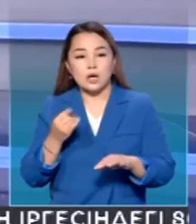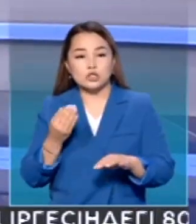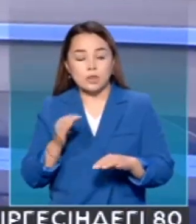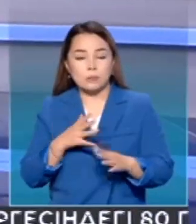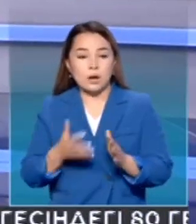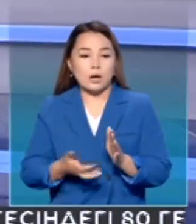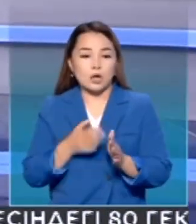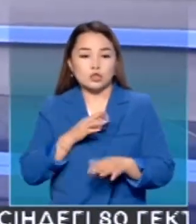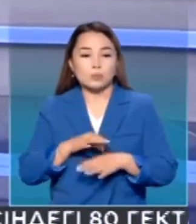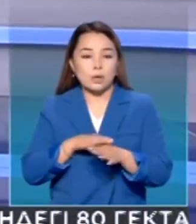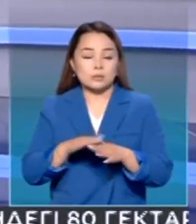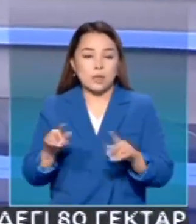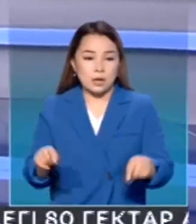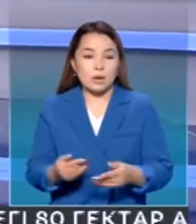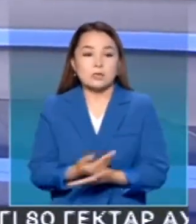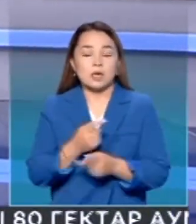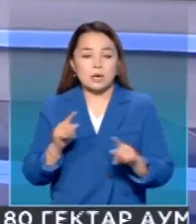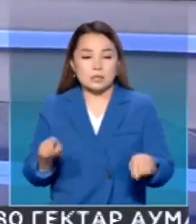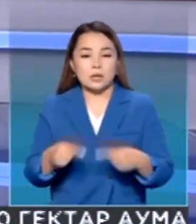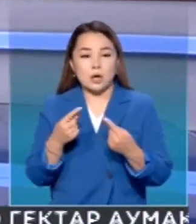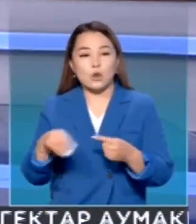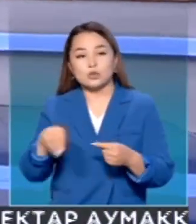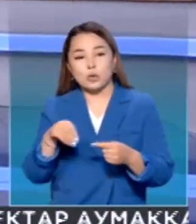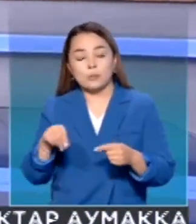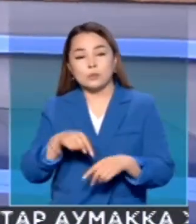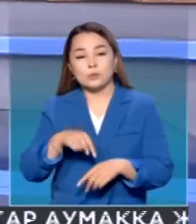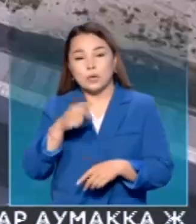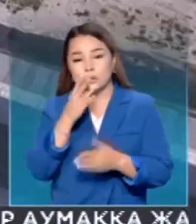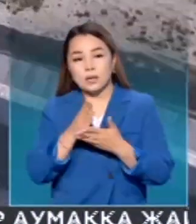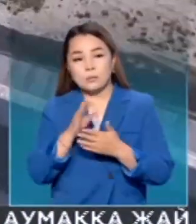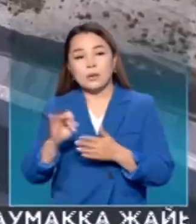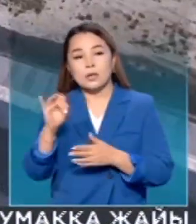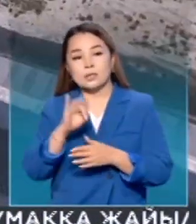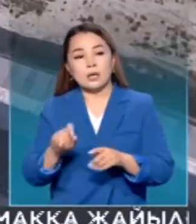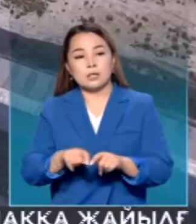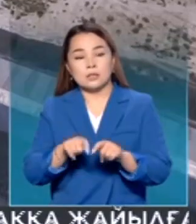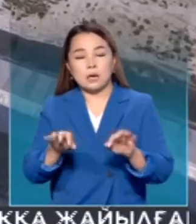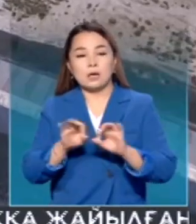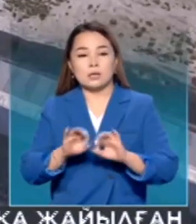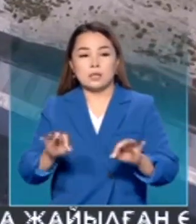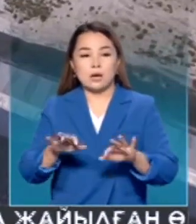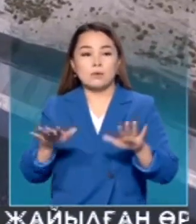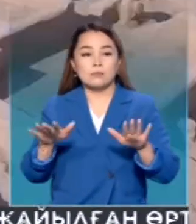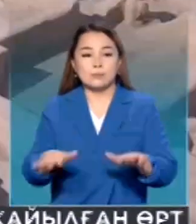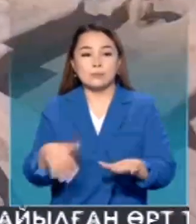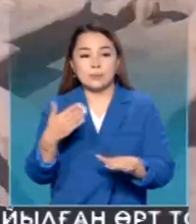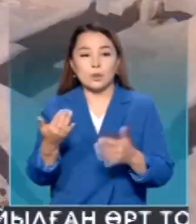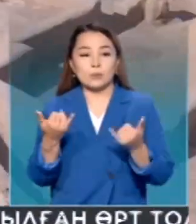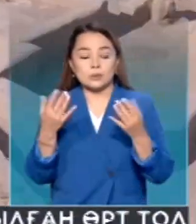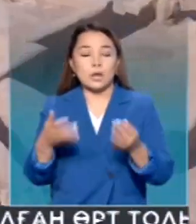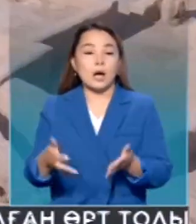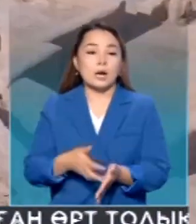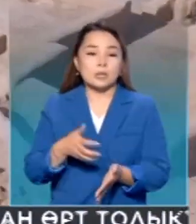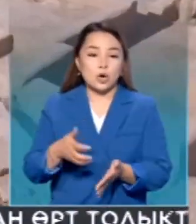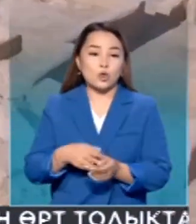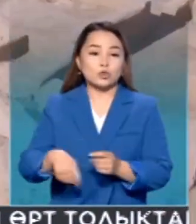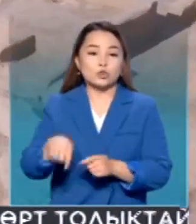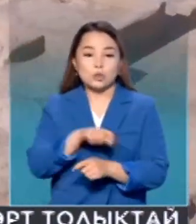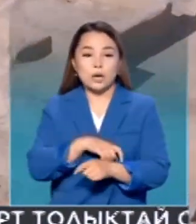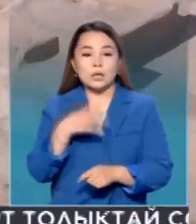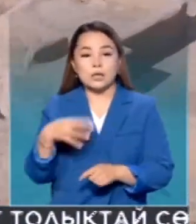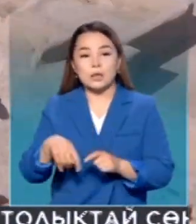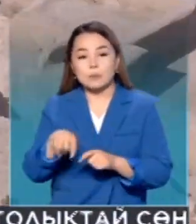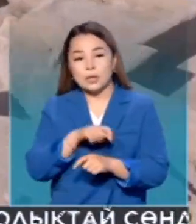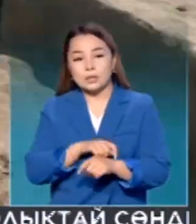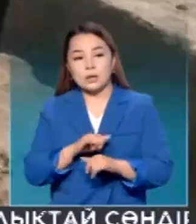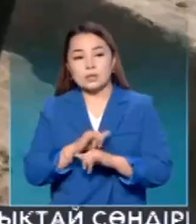қазба жұмыстары қайта жанданды. Топырағын түртсең, тарих болып сөйлейтін көне шаһардың орнынан бүгінде археологтар ұзындығы 40